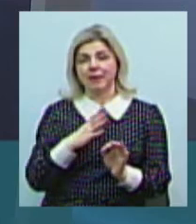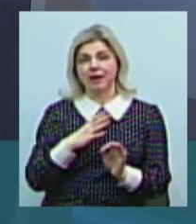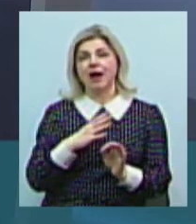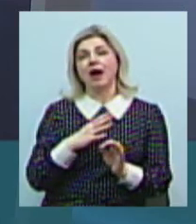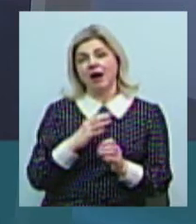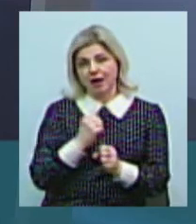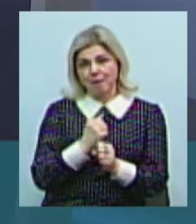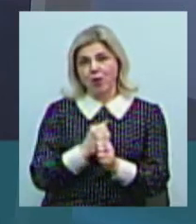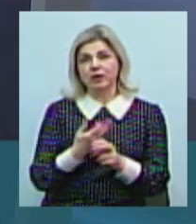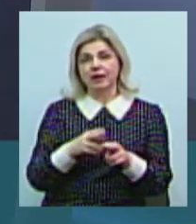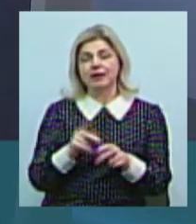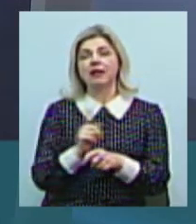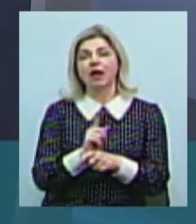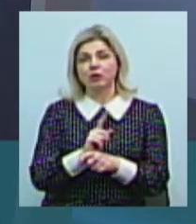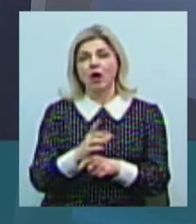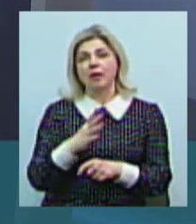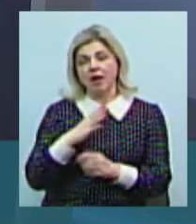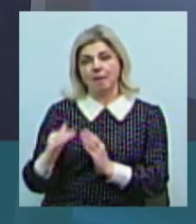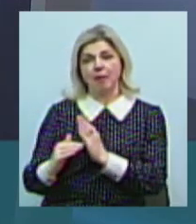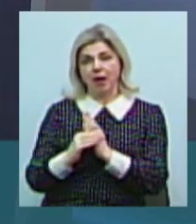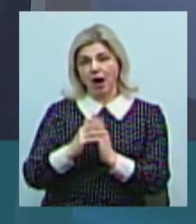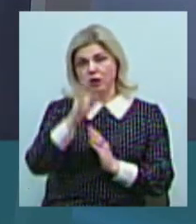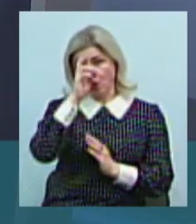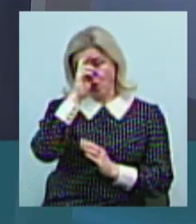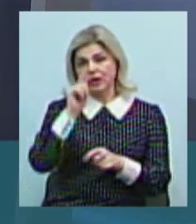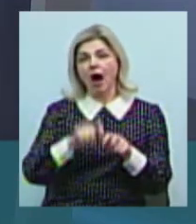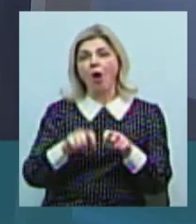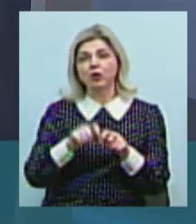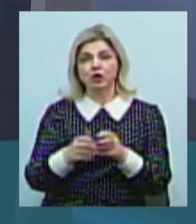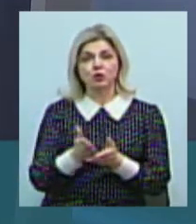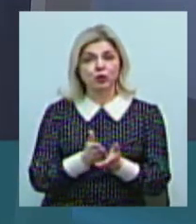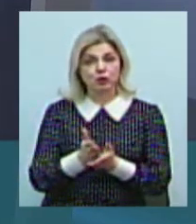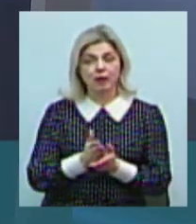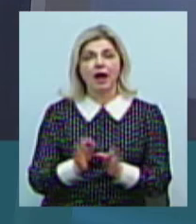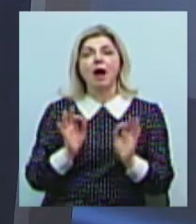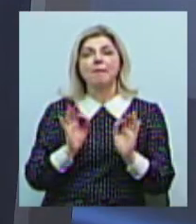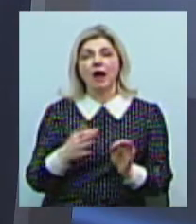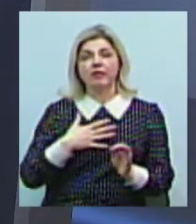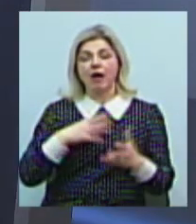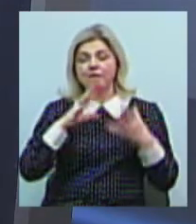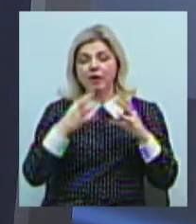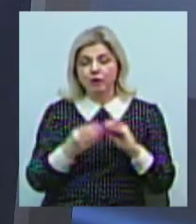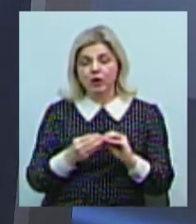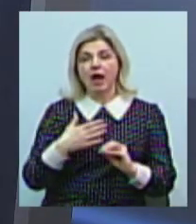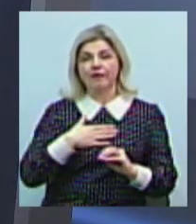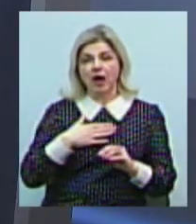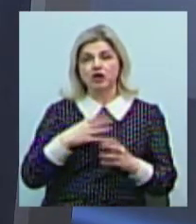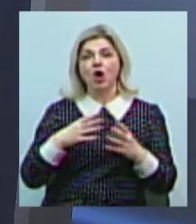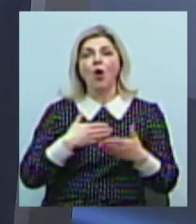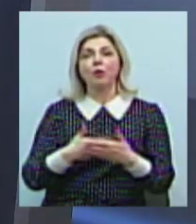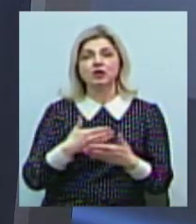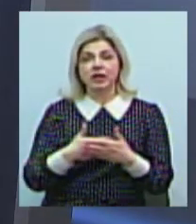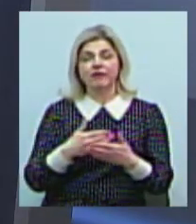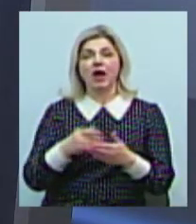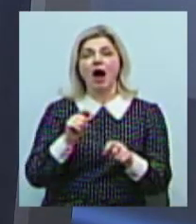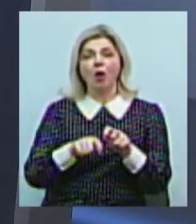процессе проекта помогала госаудит-служба. Как правило, после нашего вывода наших общественных аудиторов в городе